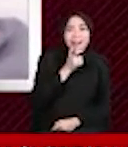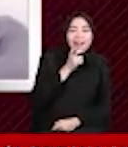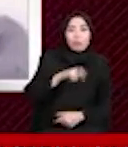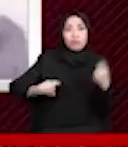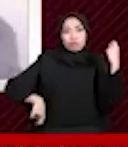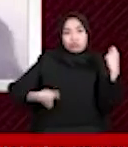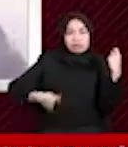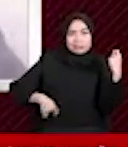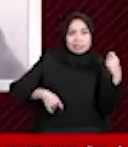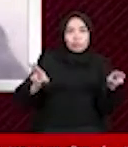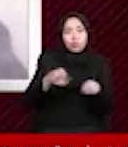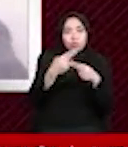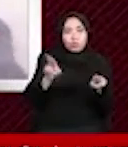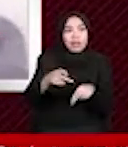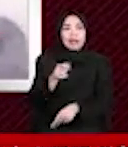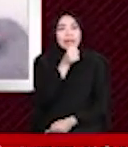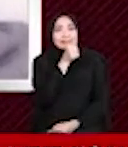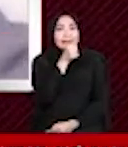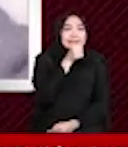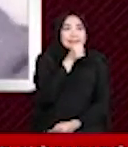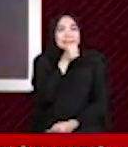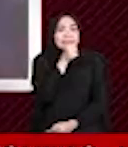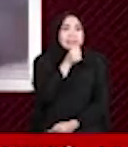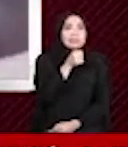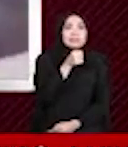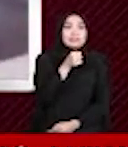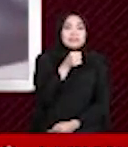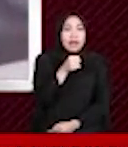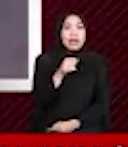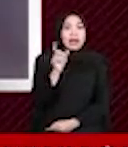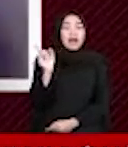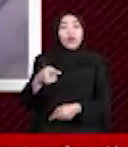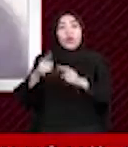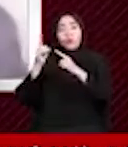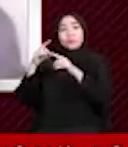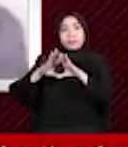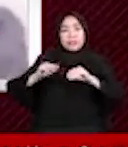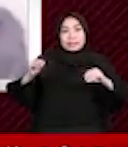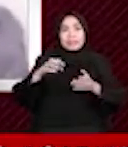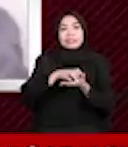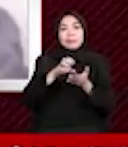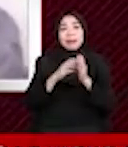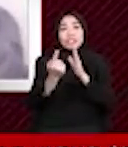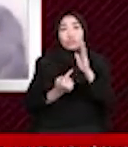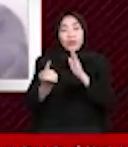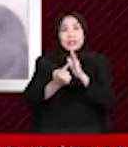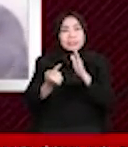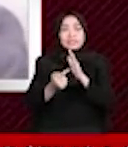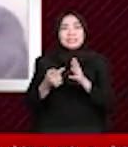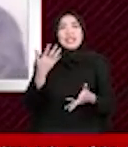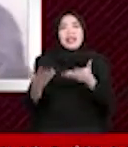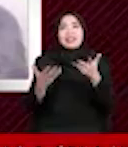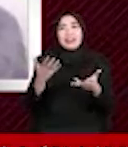musik, ada yang hobi nyanyi dan sebagainya. Pada saat bertugas itu, terutama di ruang isolasi, itu kadang-kadang